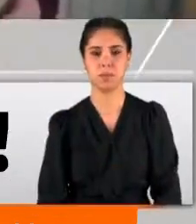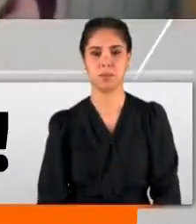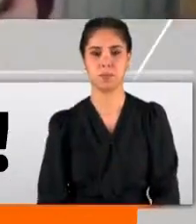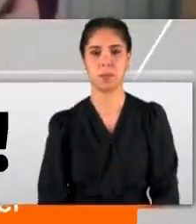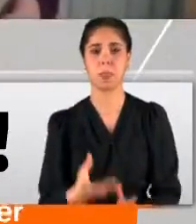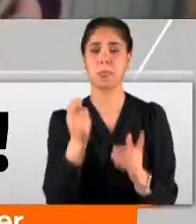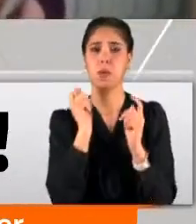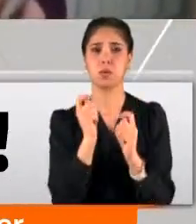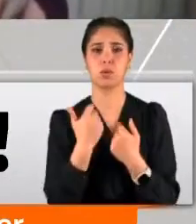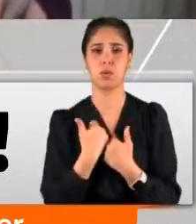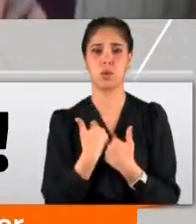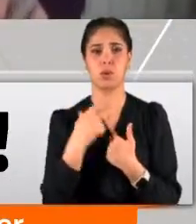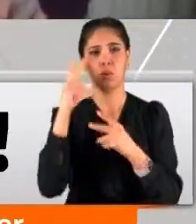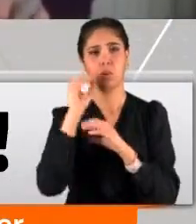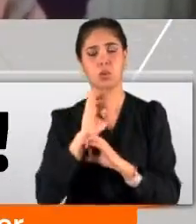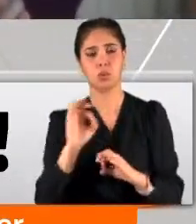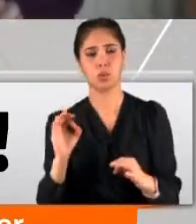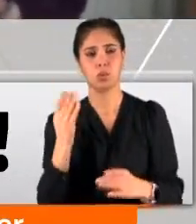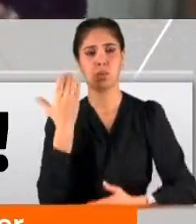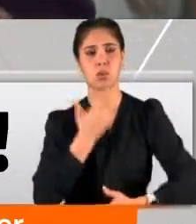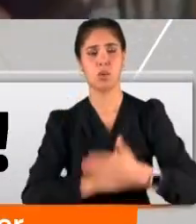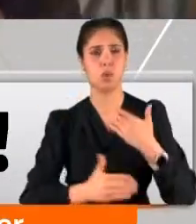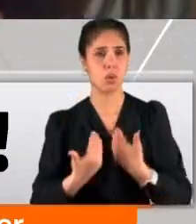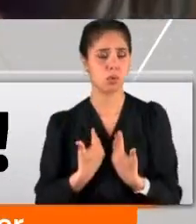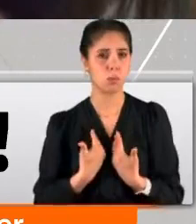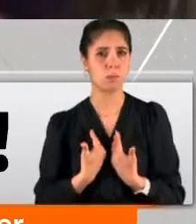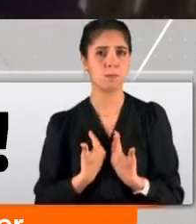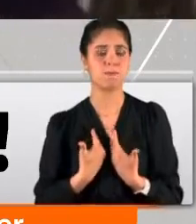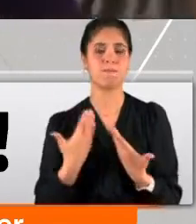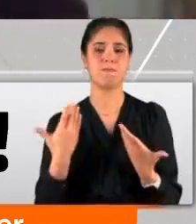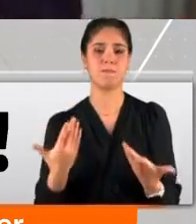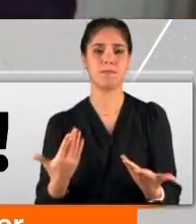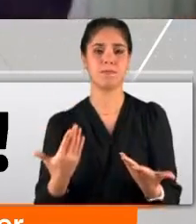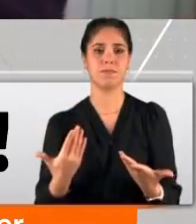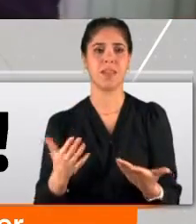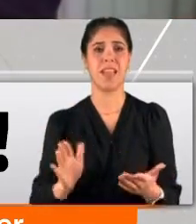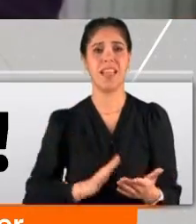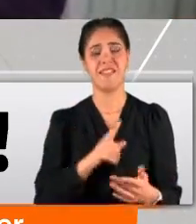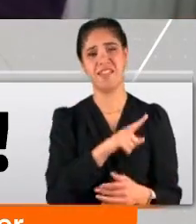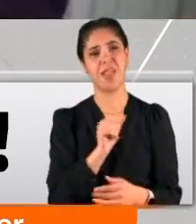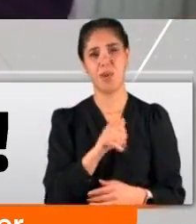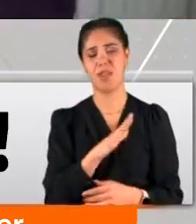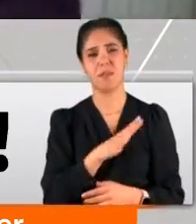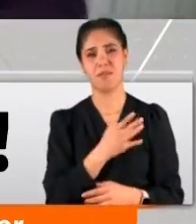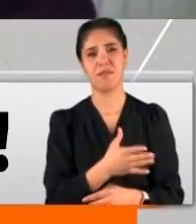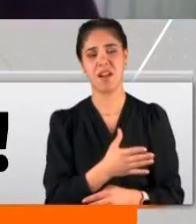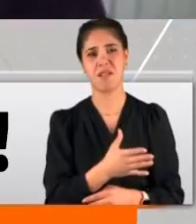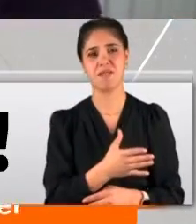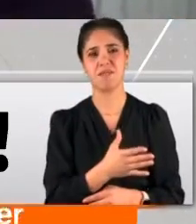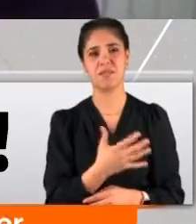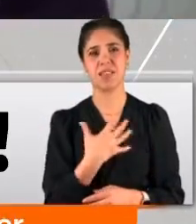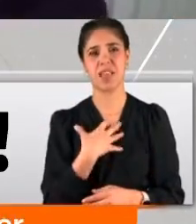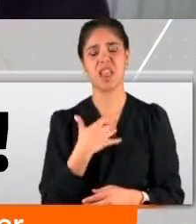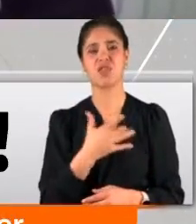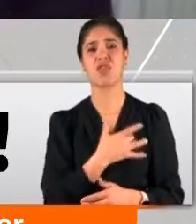Çok zor oluyor. Uykusuz kalıyorum, yorgun düşüyorum. Ama söz konusu evladım olunca hani kendi